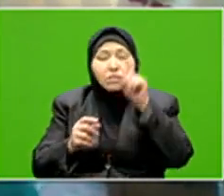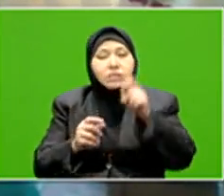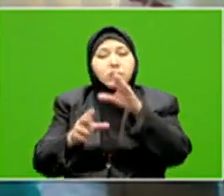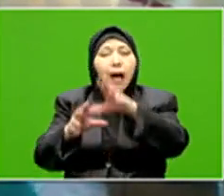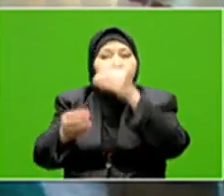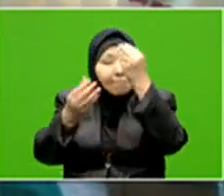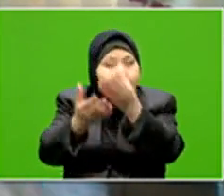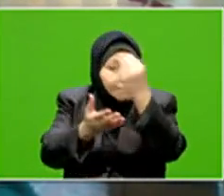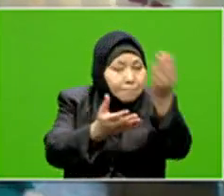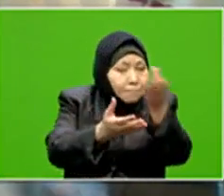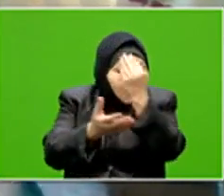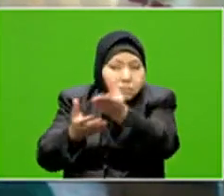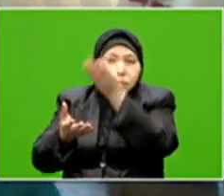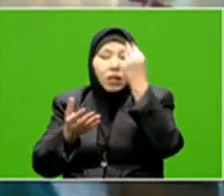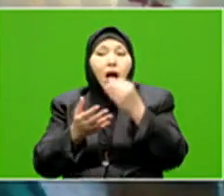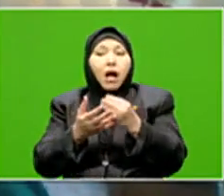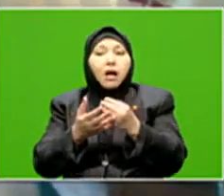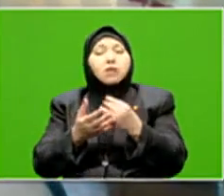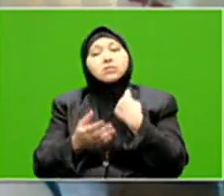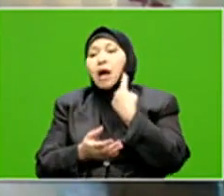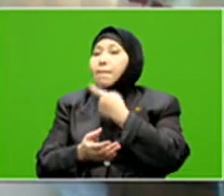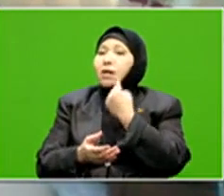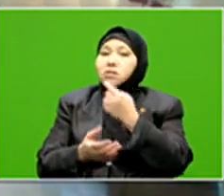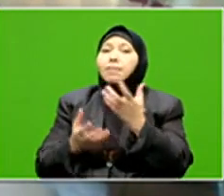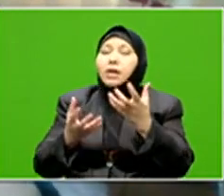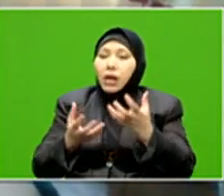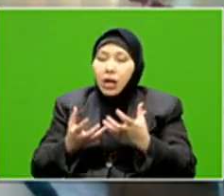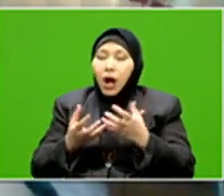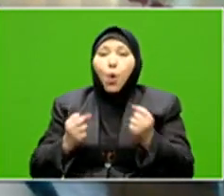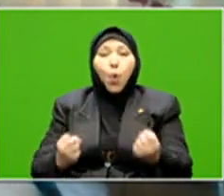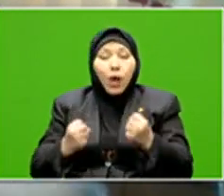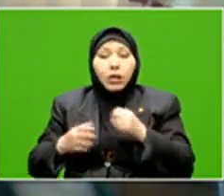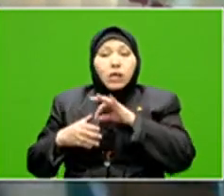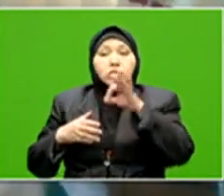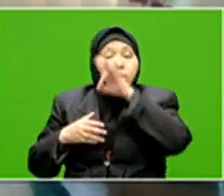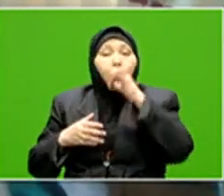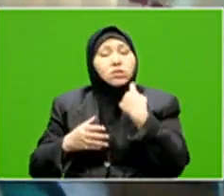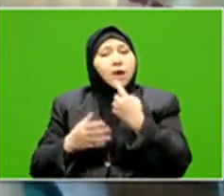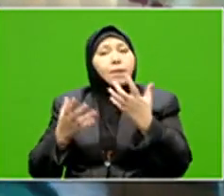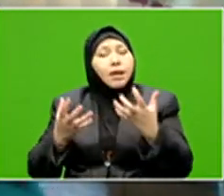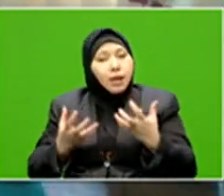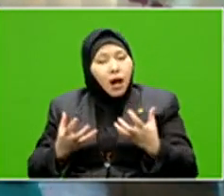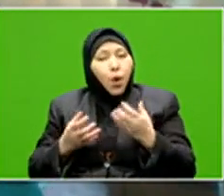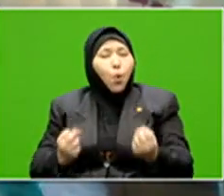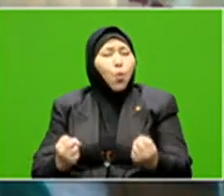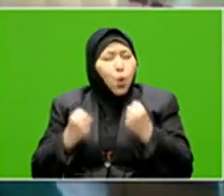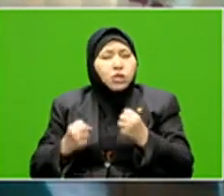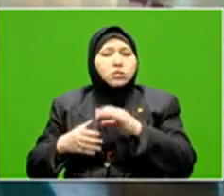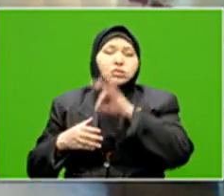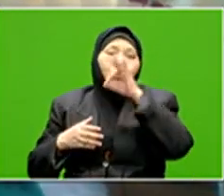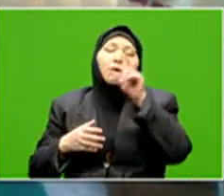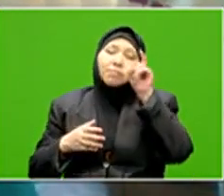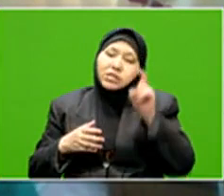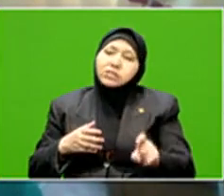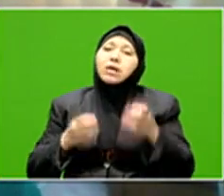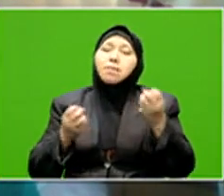sebagai pengajaran. Kesimpulannya, siapa-siapa yang nak kuatkan jiwanya, siapa yang nak kuat jiwa dia, kena